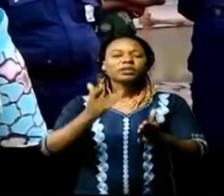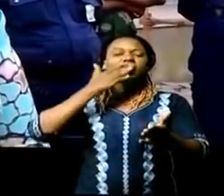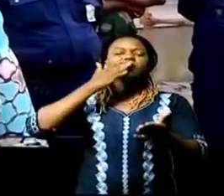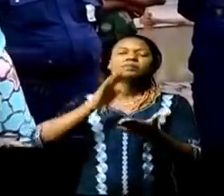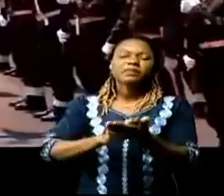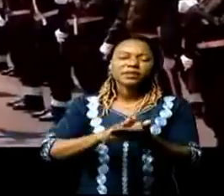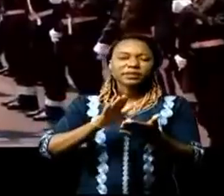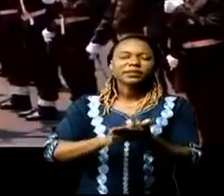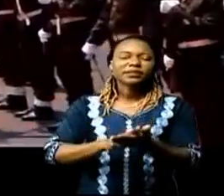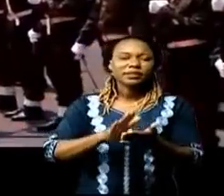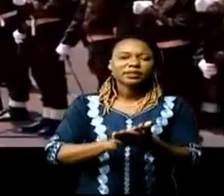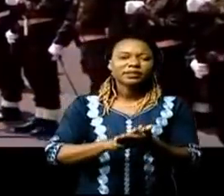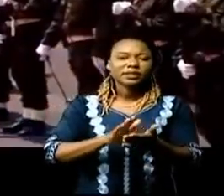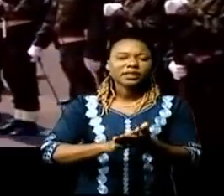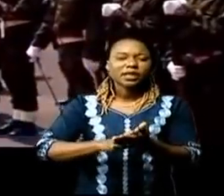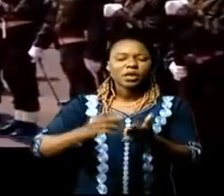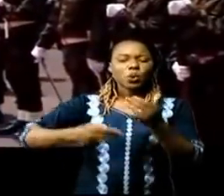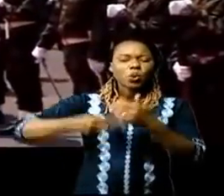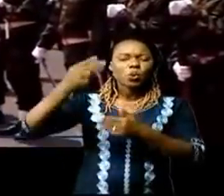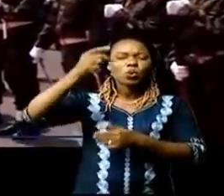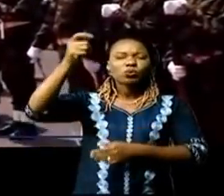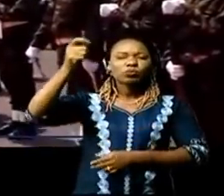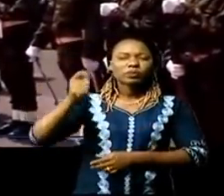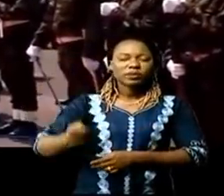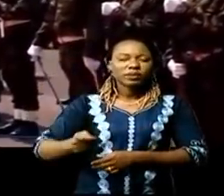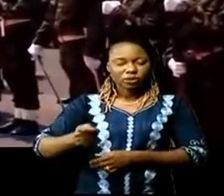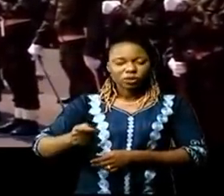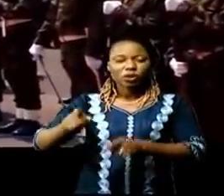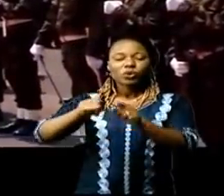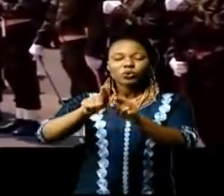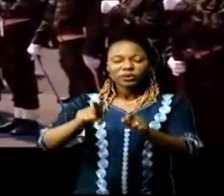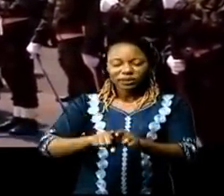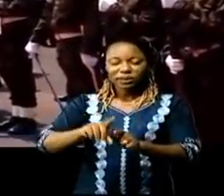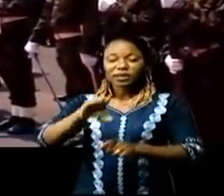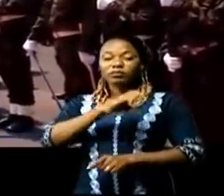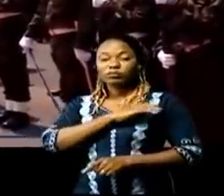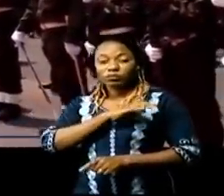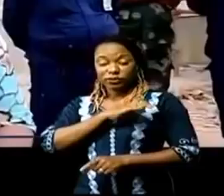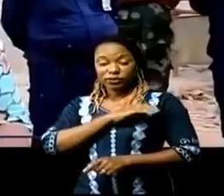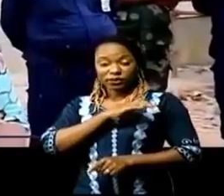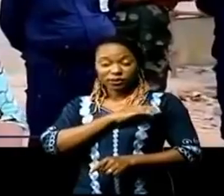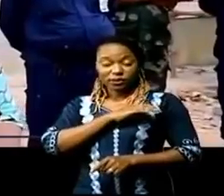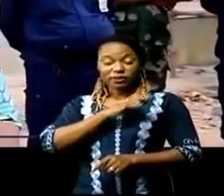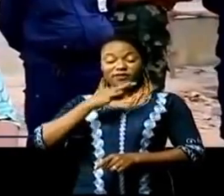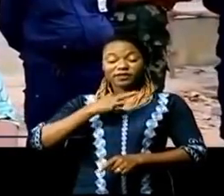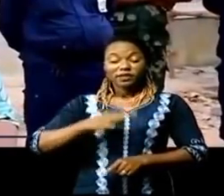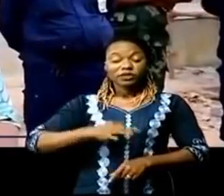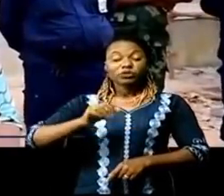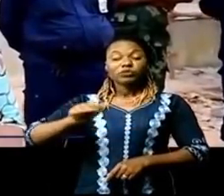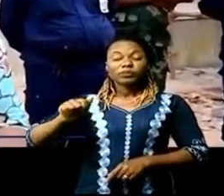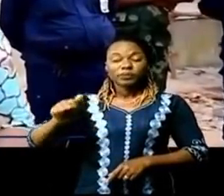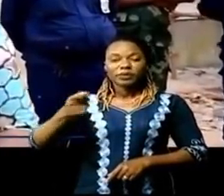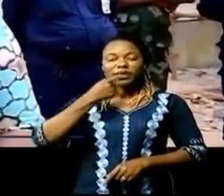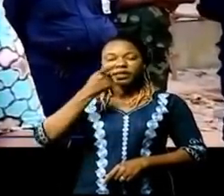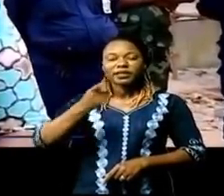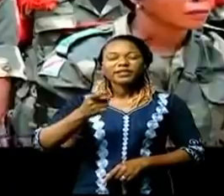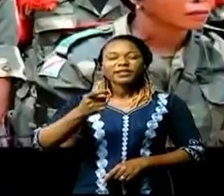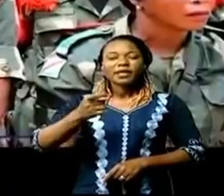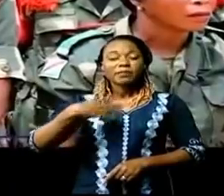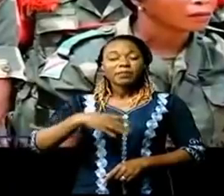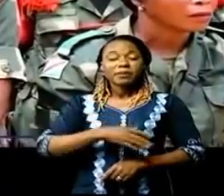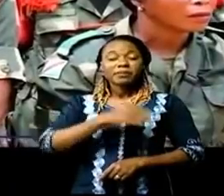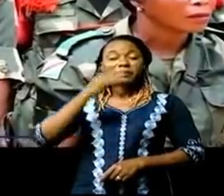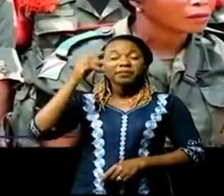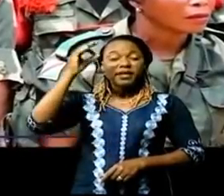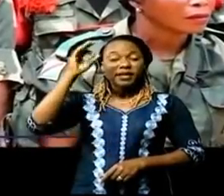remerciement de la part du commandant suprême des FRDC et de la police, Félix Tshisekedi Tshilombo, que Marie-Thérèse Masuka a transmis